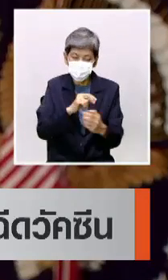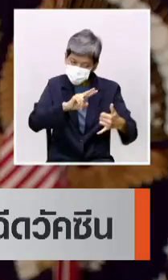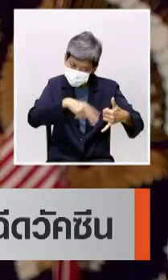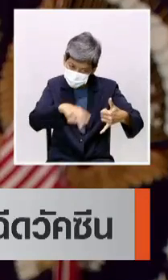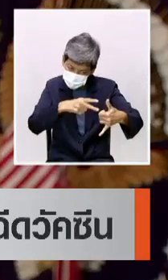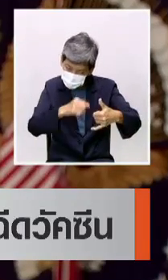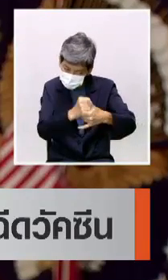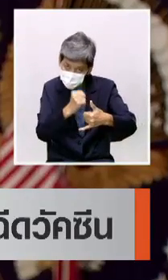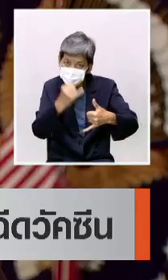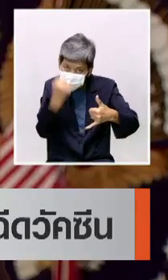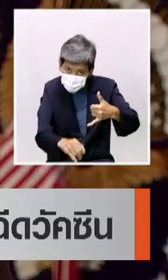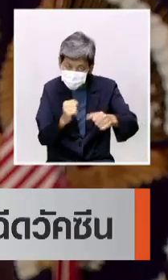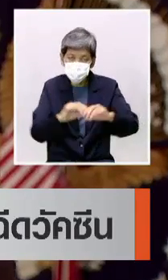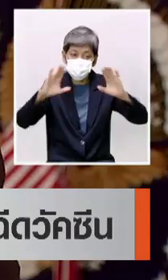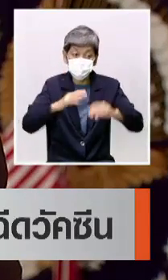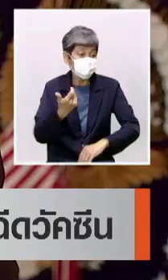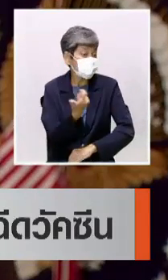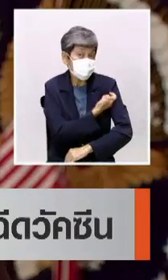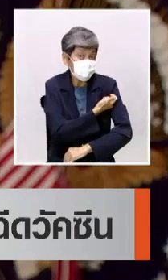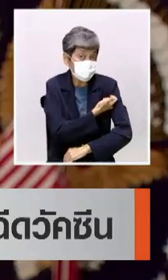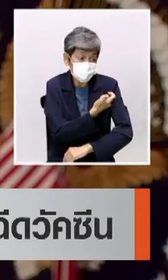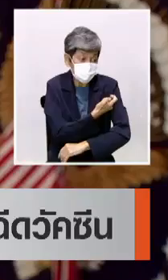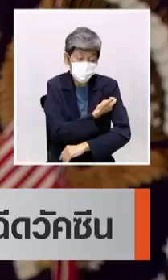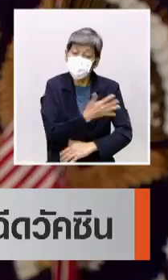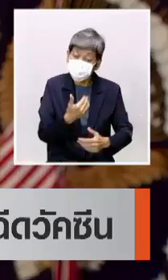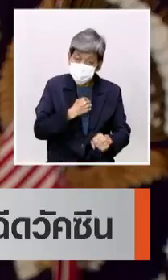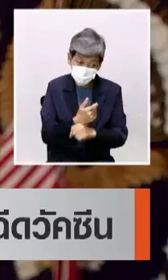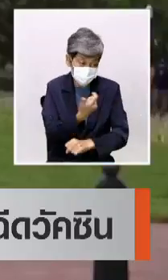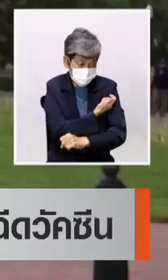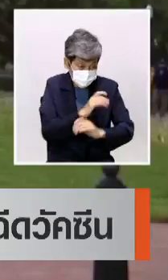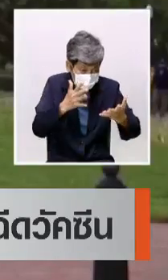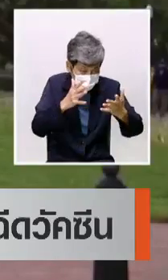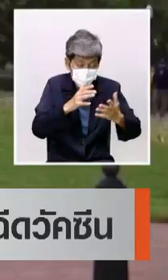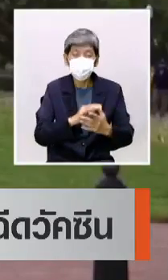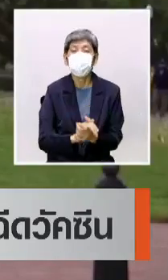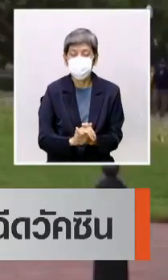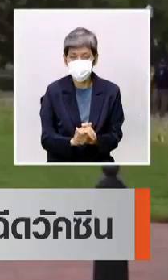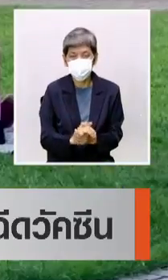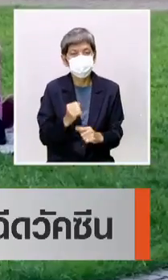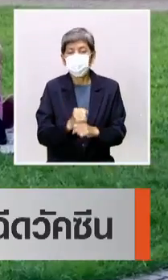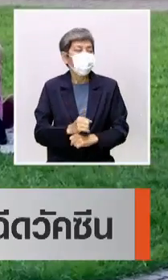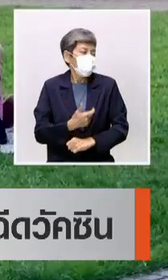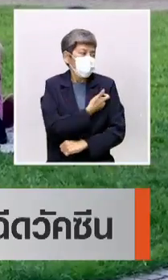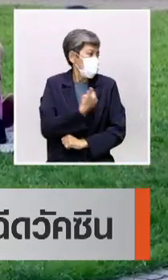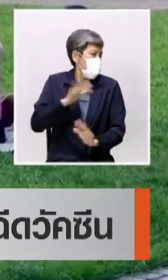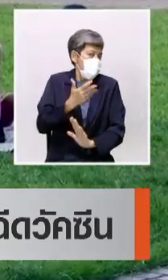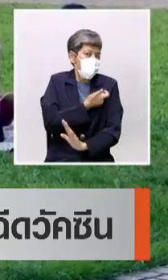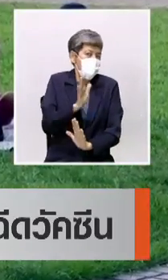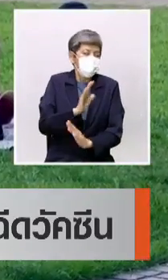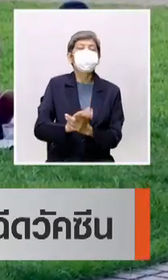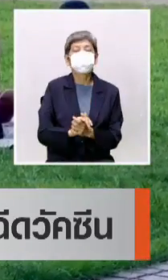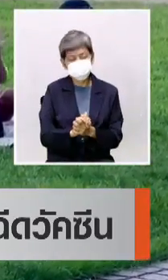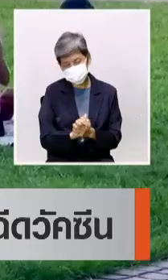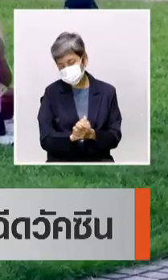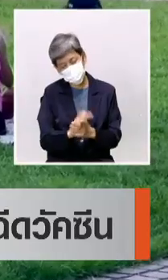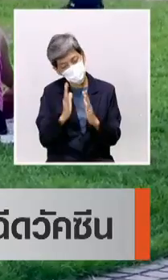สอบทางวินัยค่ะข้าราชการคนไหนที่ไม่ได้รับการยกเว้นจากการฉีดวัคซีนต้านโควิดและยังปฏิเสธการฉีดวัคซีนก็อาจถู